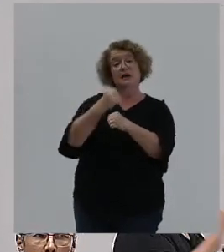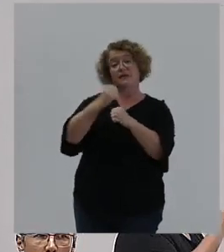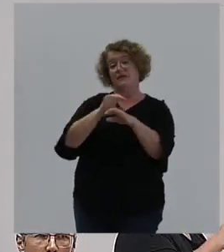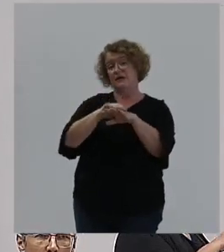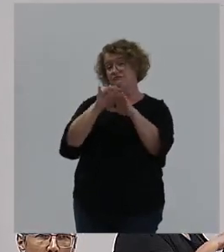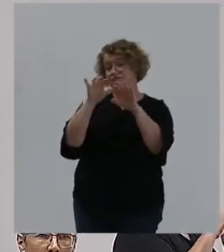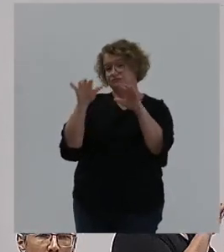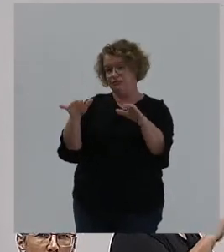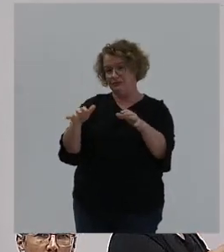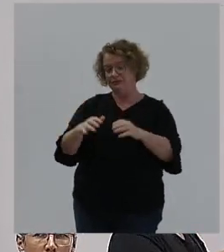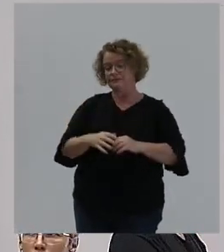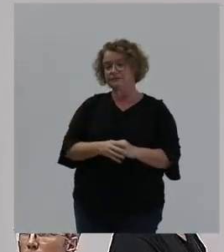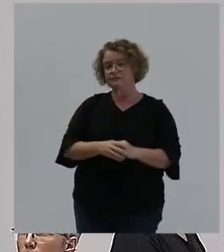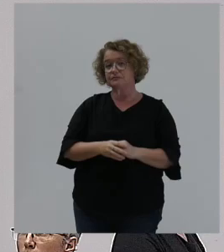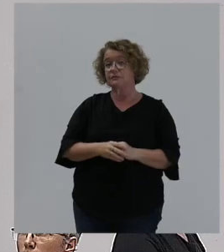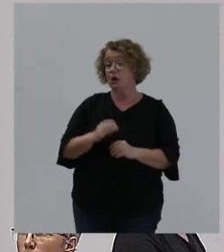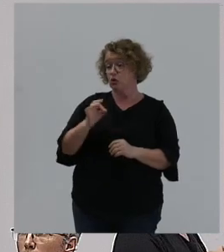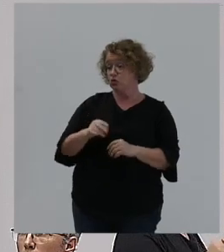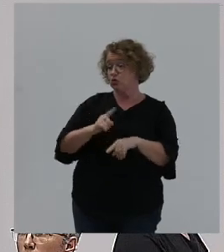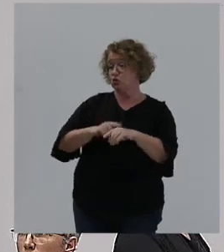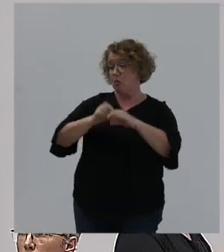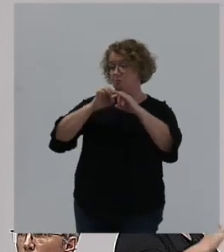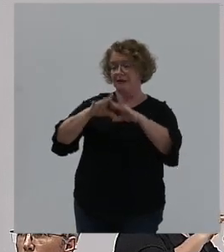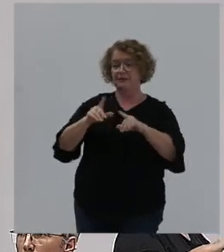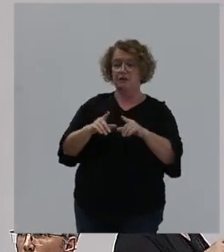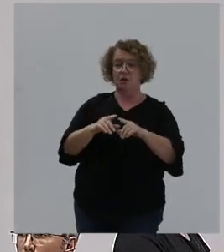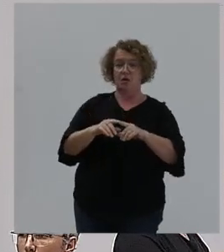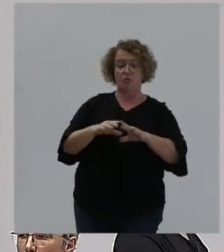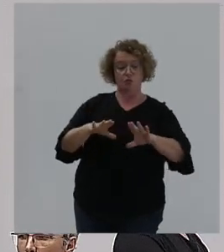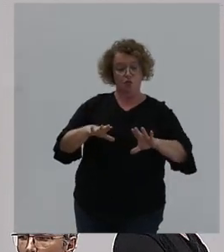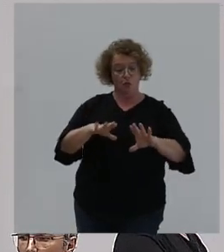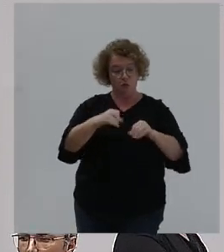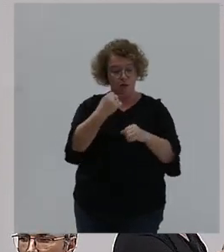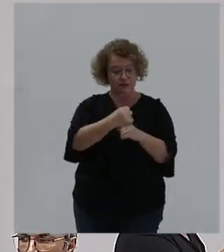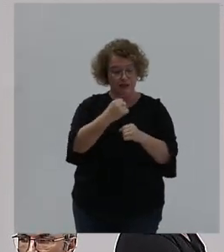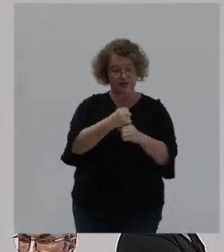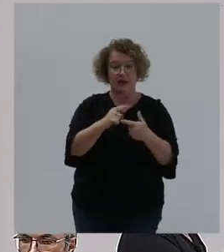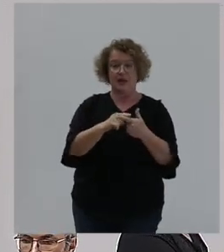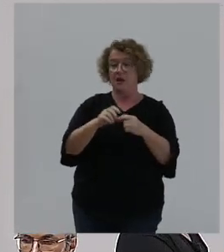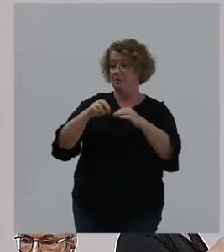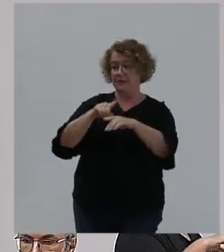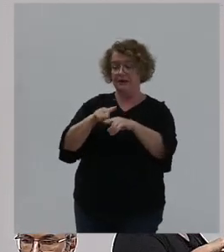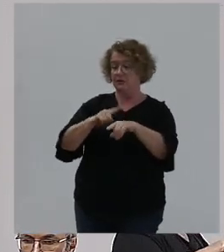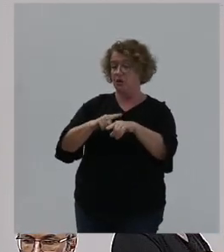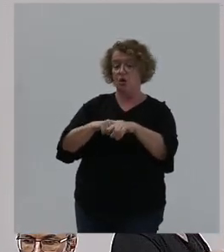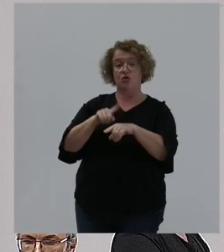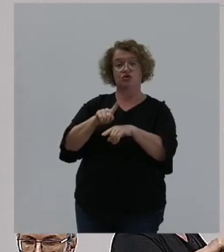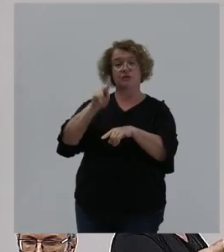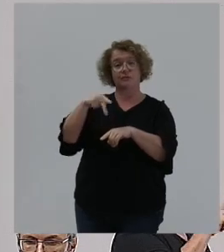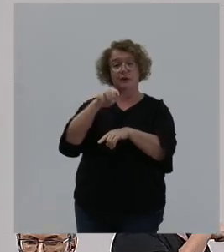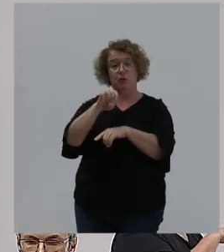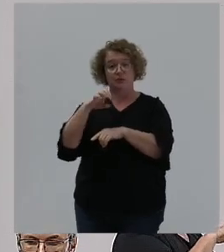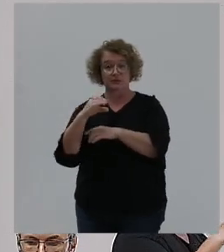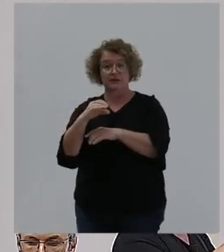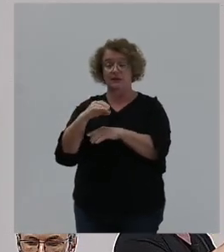de pain sur la planche. Et c'est vrai que vous dites que vous n'avez pas eu le temps de faire la CARTO, mais vous n'avez pas eu le temps non plus de faire le DUERP, vous n'avez pas eu le temps non plus de faire la GPEC, ni